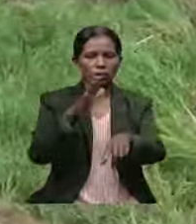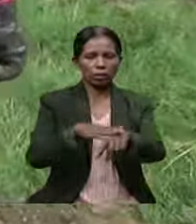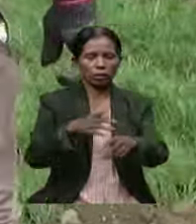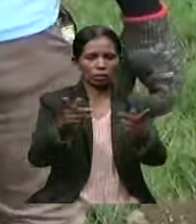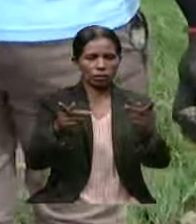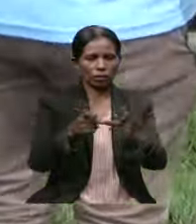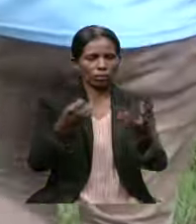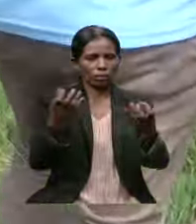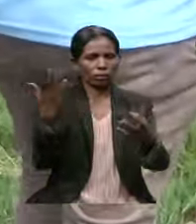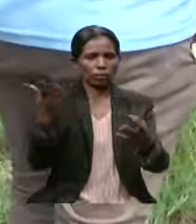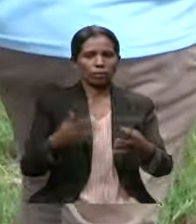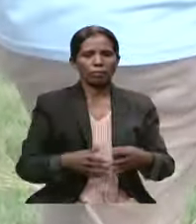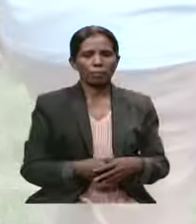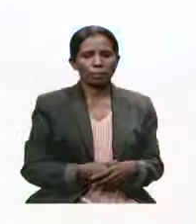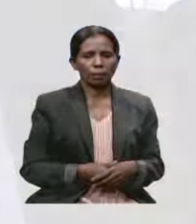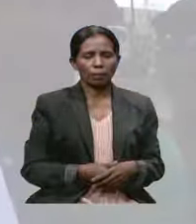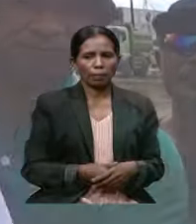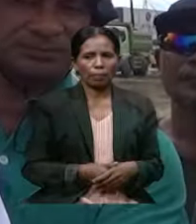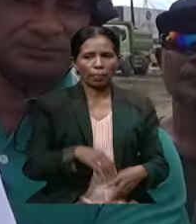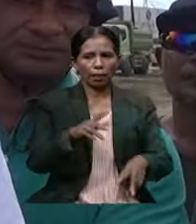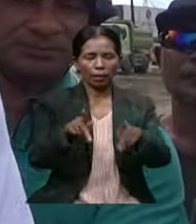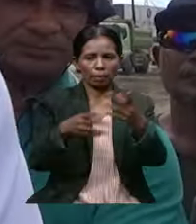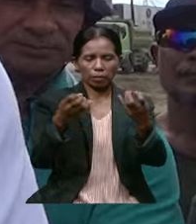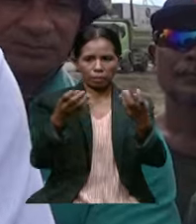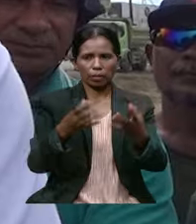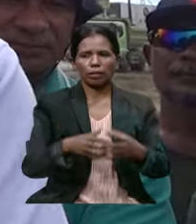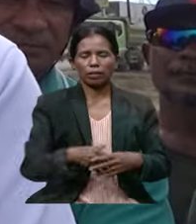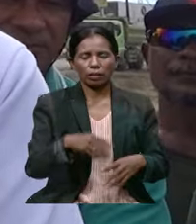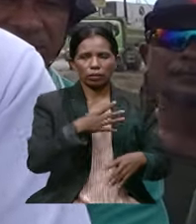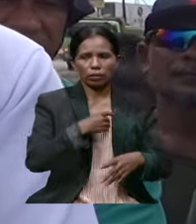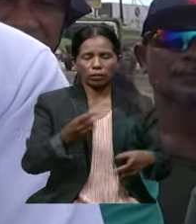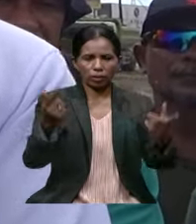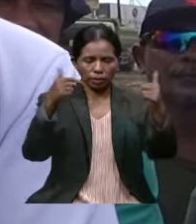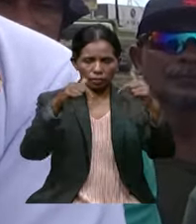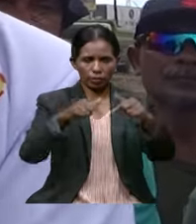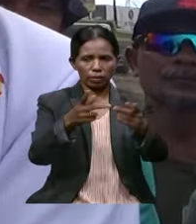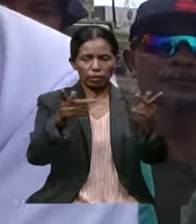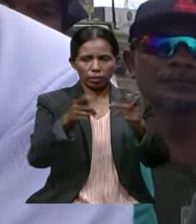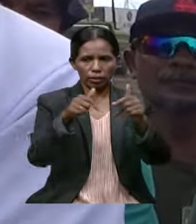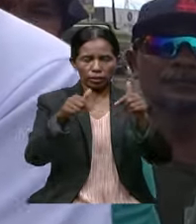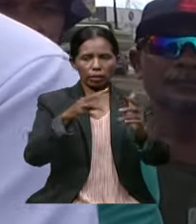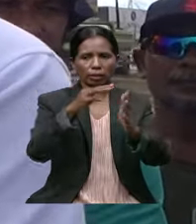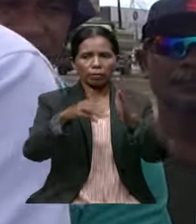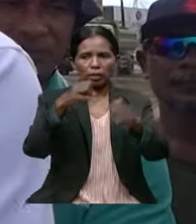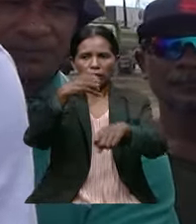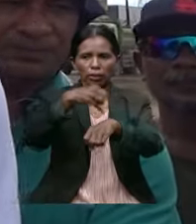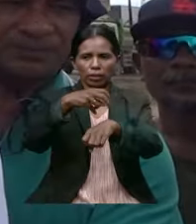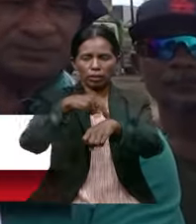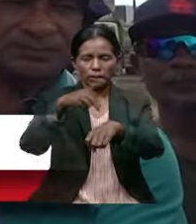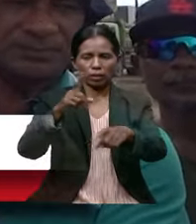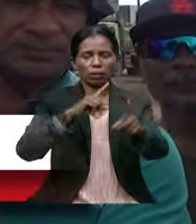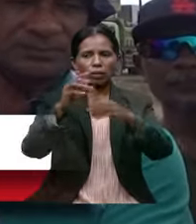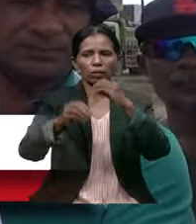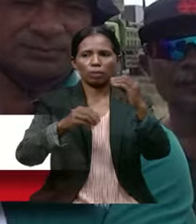refere. Malu sir barak, kema barak, jadi husi media internasional escolher